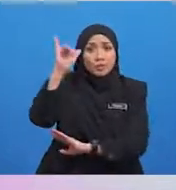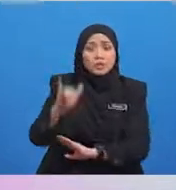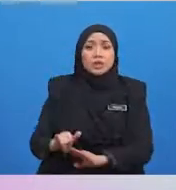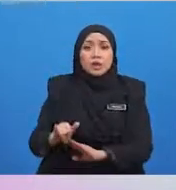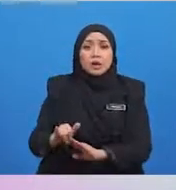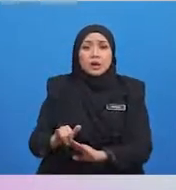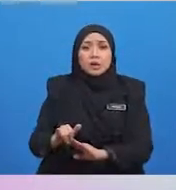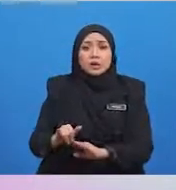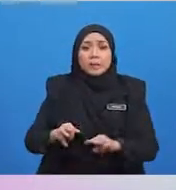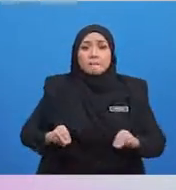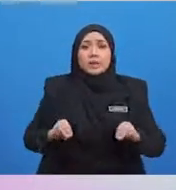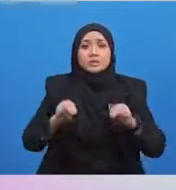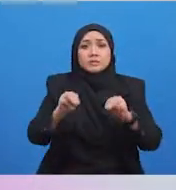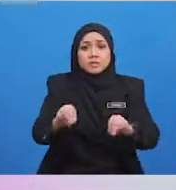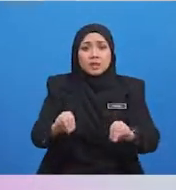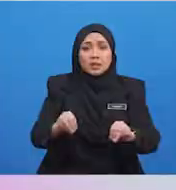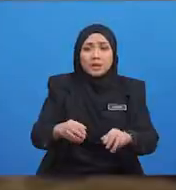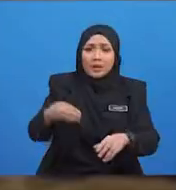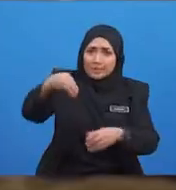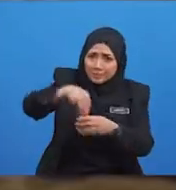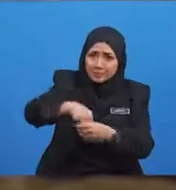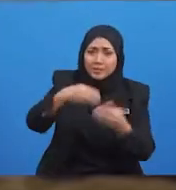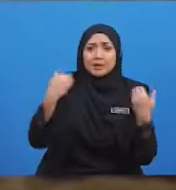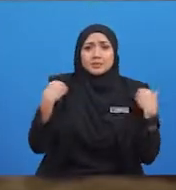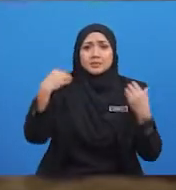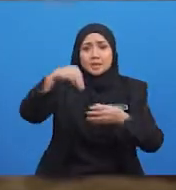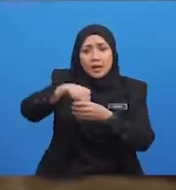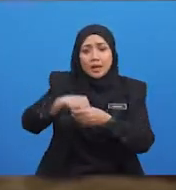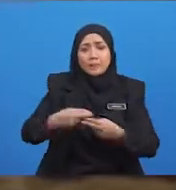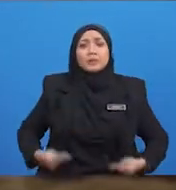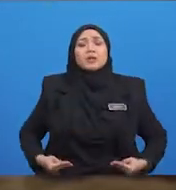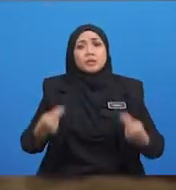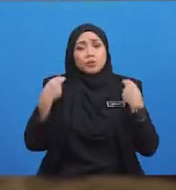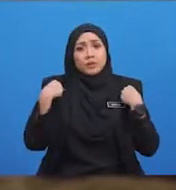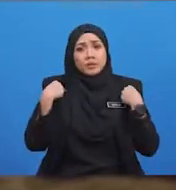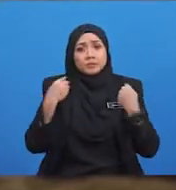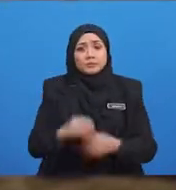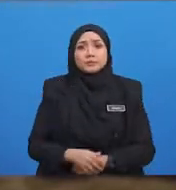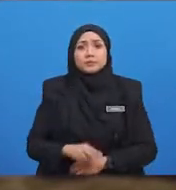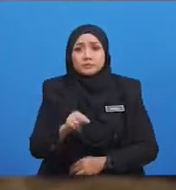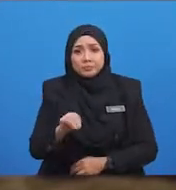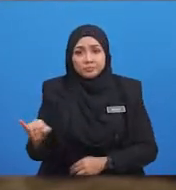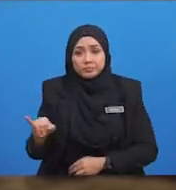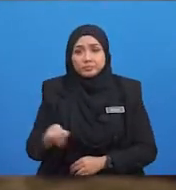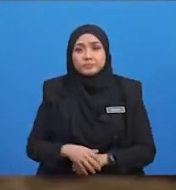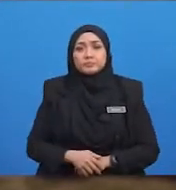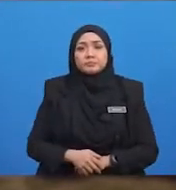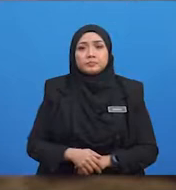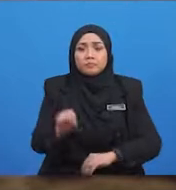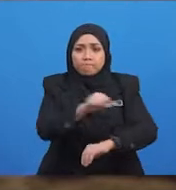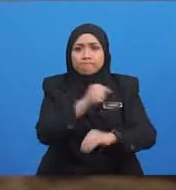masih menghantui kehidupannya. Huraiannya ialah penyajak berasa sedih